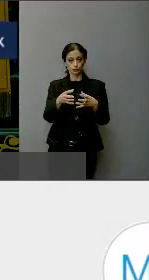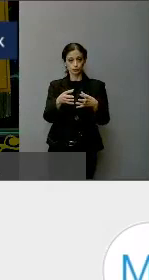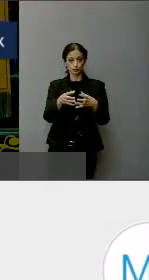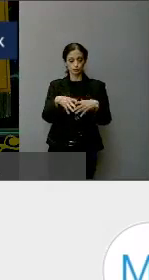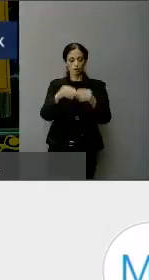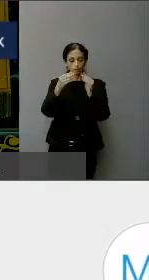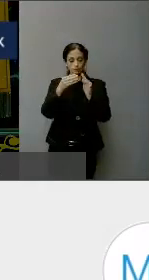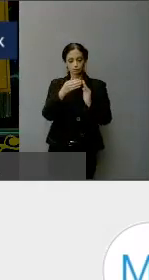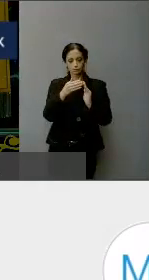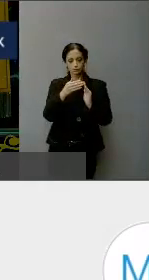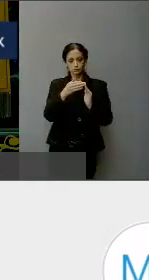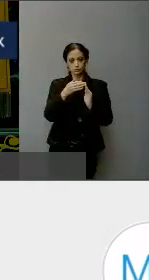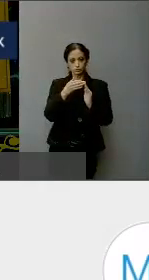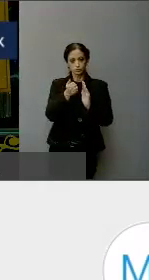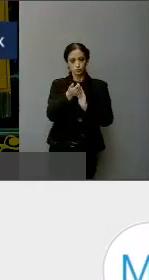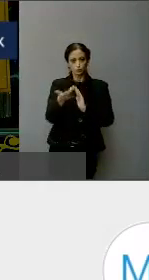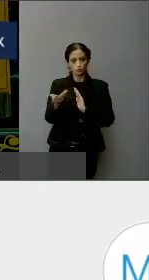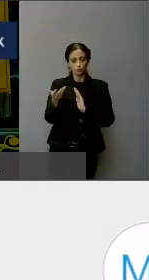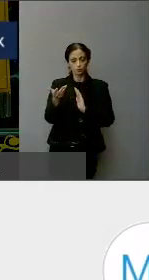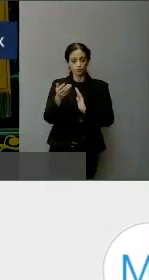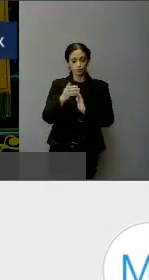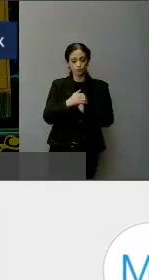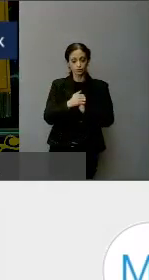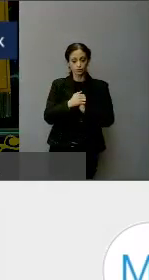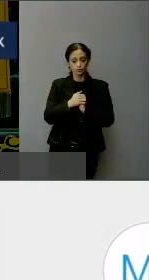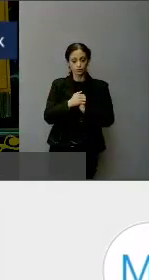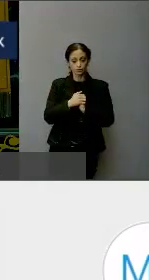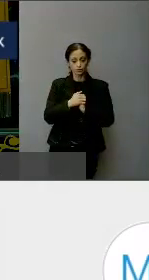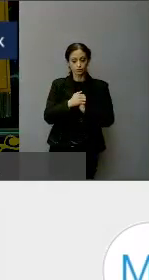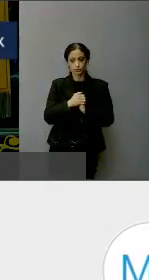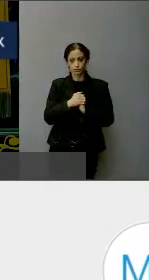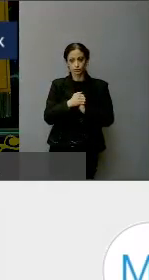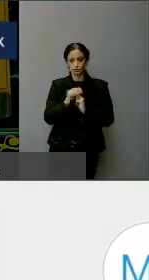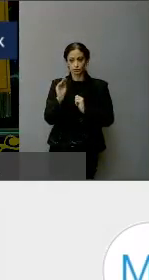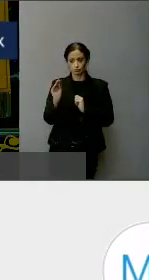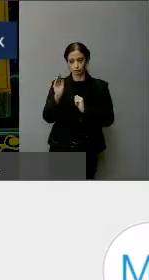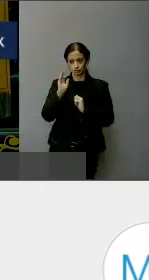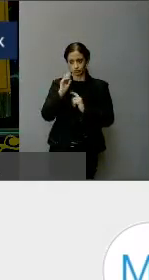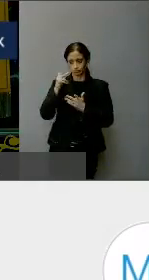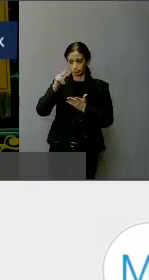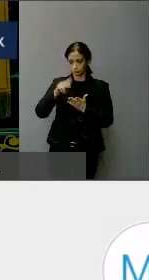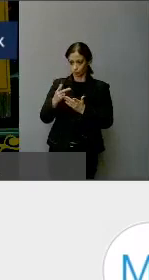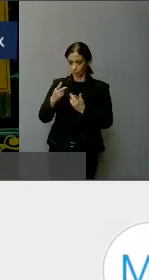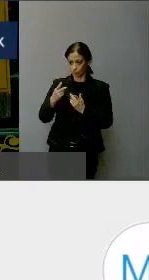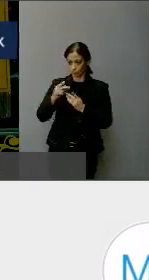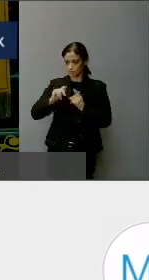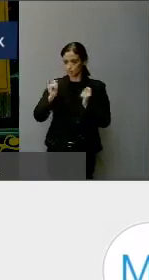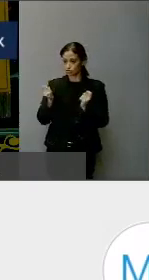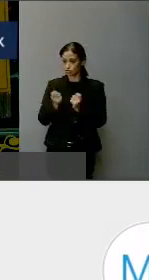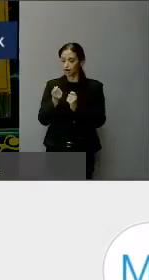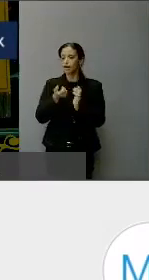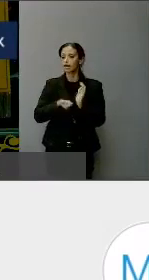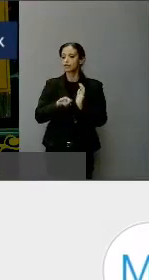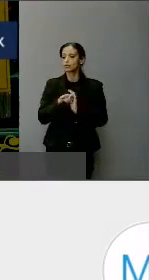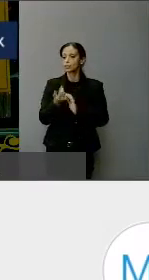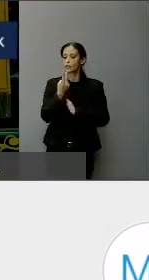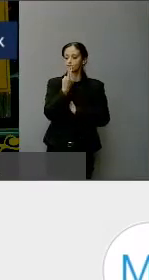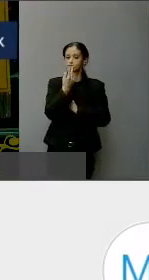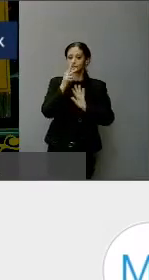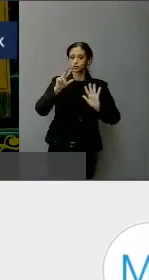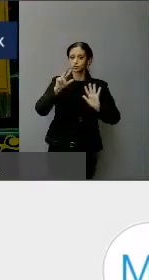ma dal lido anche qui conforto alla segreteria generale dal 98 al